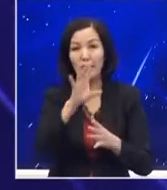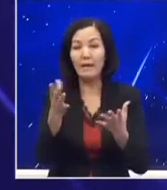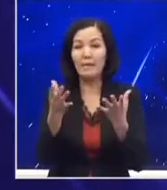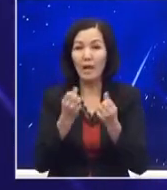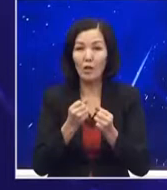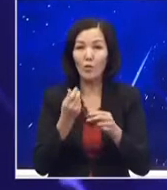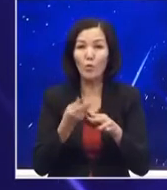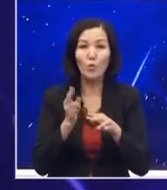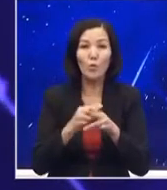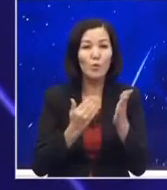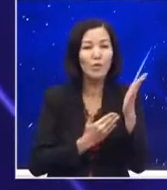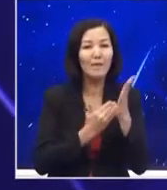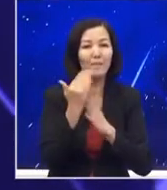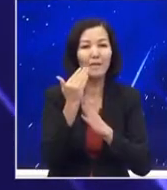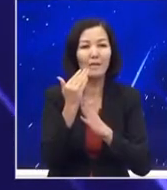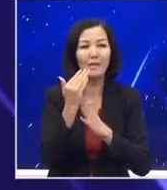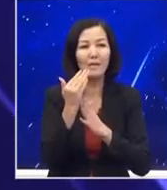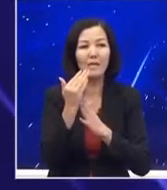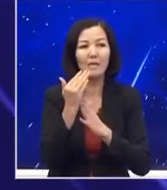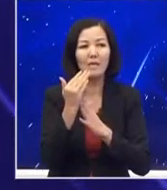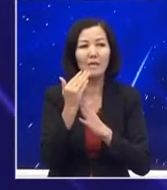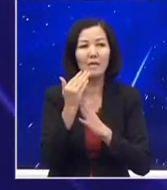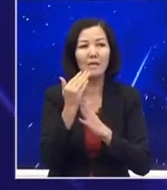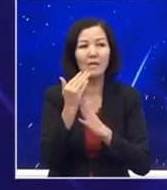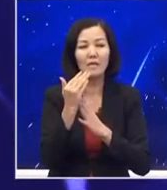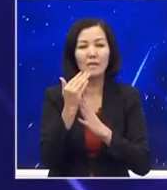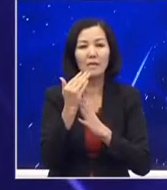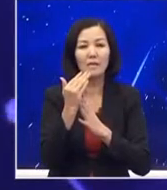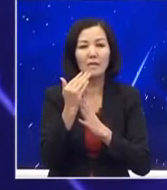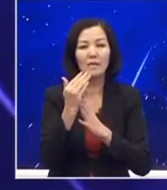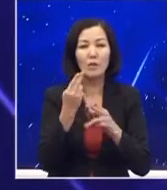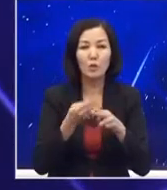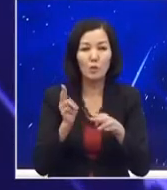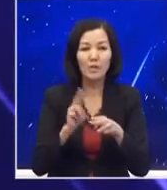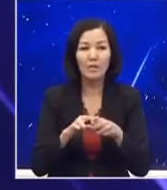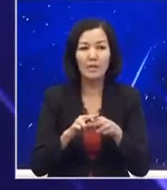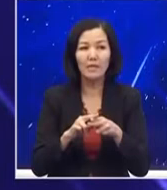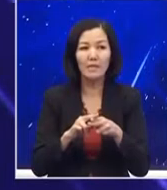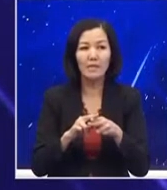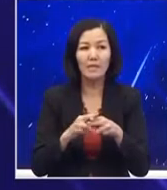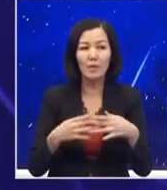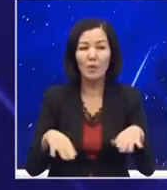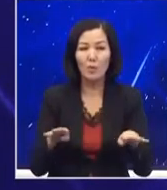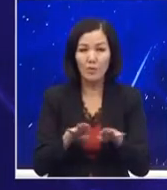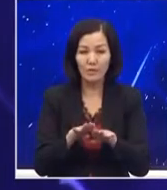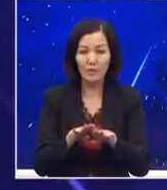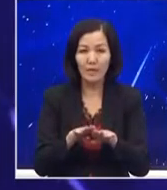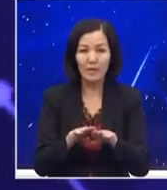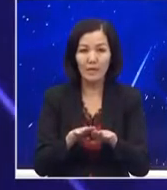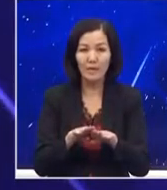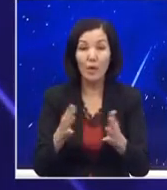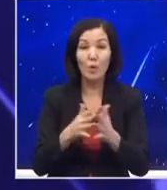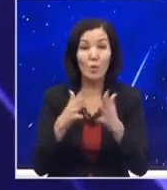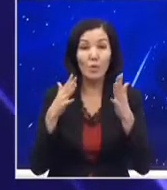өте биік атақ, өте жоғары атақ, бұдан жоғары атақ жоқ. Сондықтан да осындай